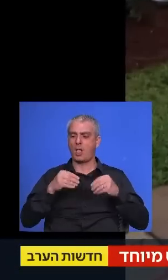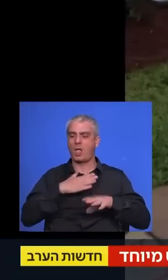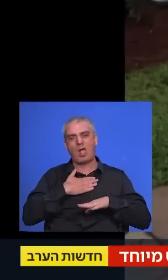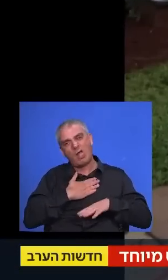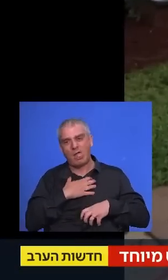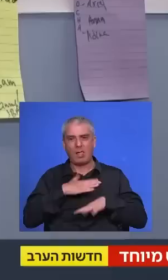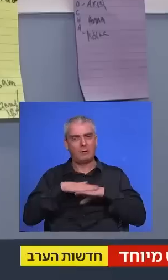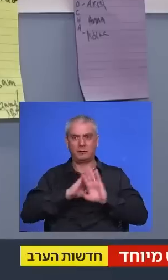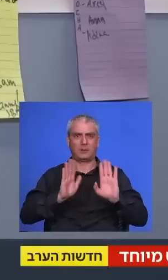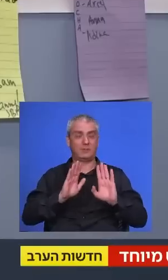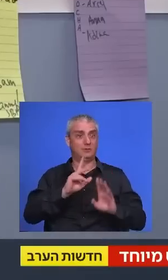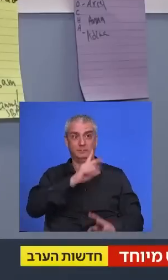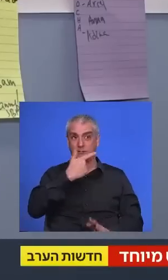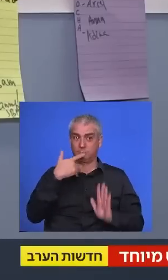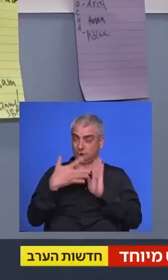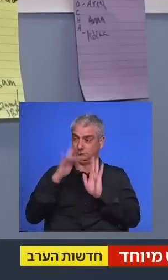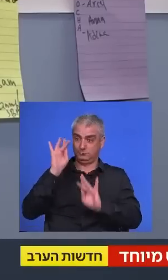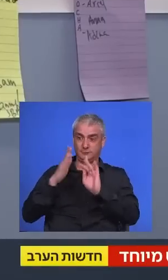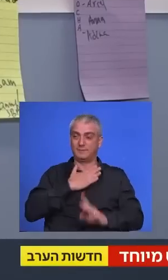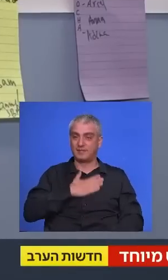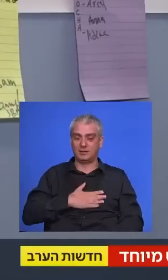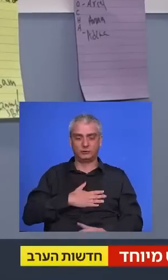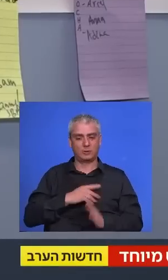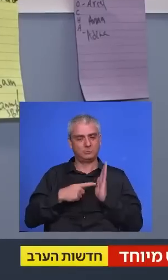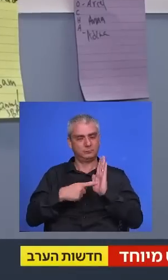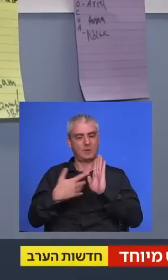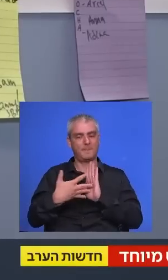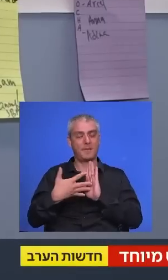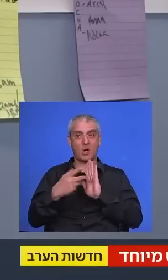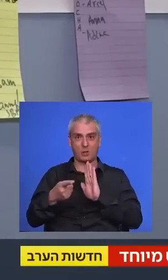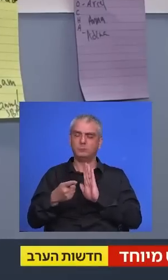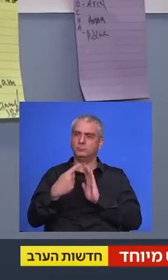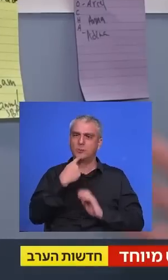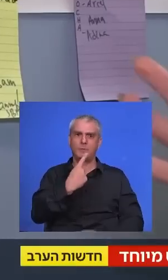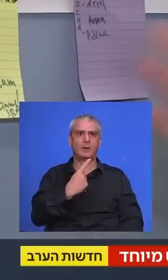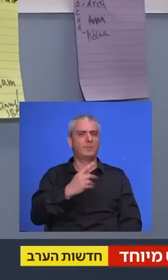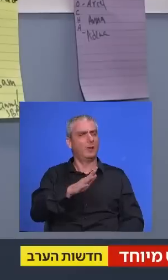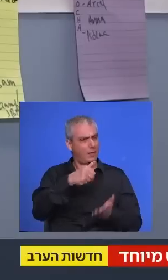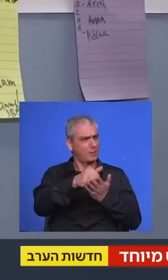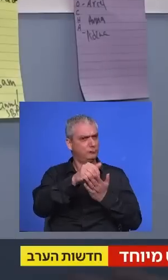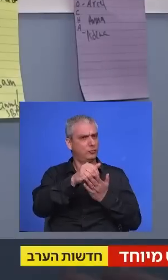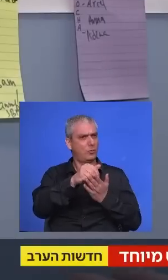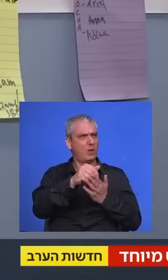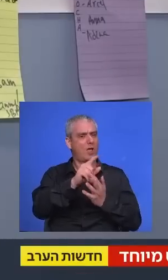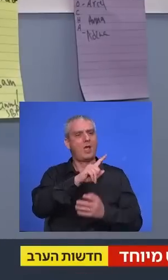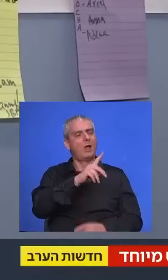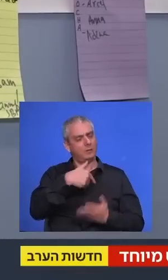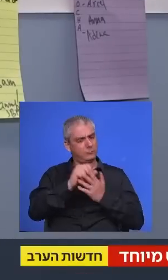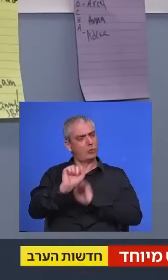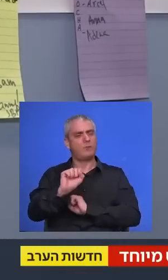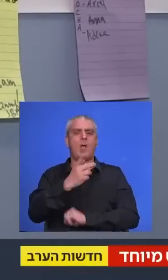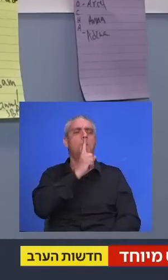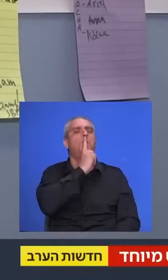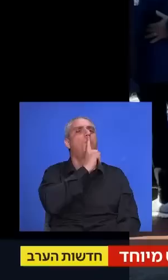הזה שמבקר את הרצון להשמיע את הביקורת אומרים, תמשיכו לתמוך בנו, אבל